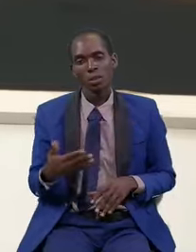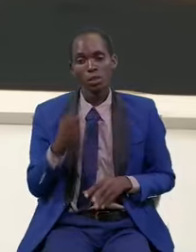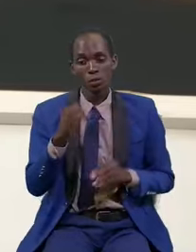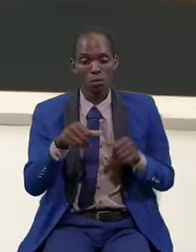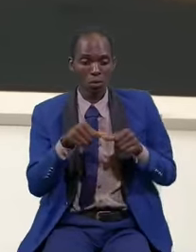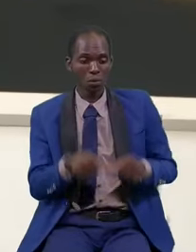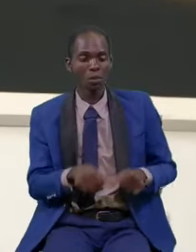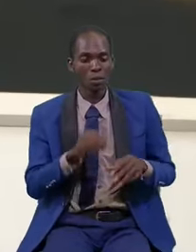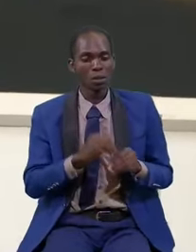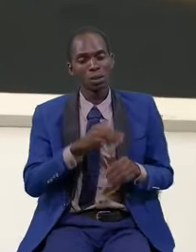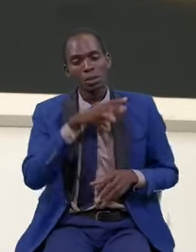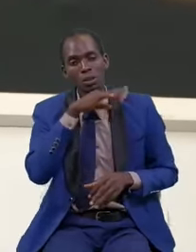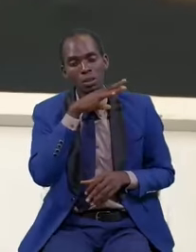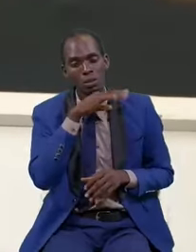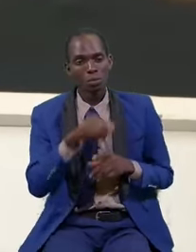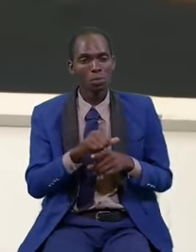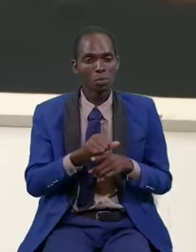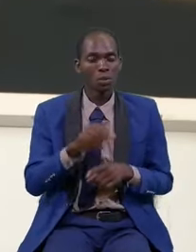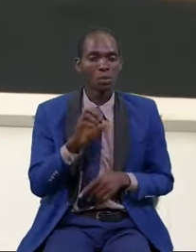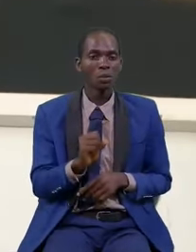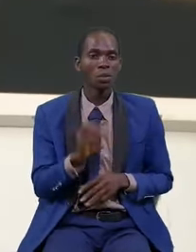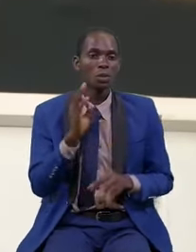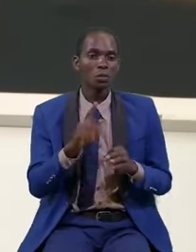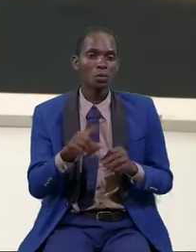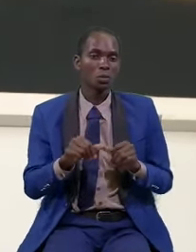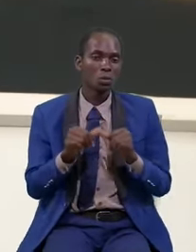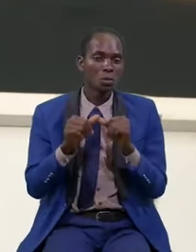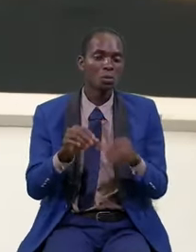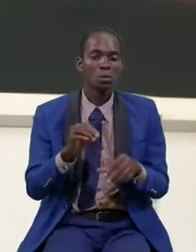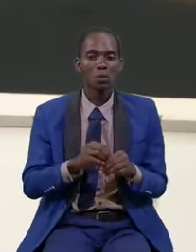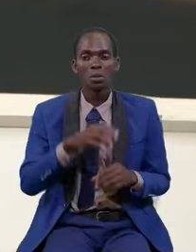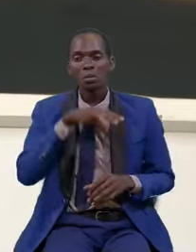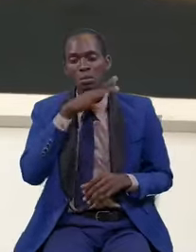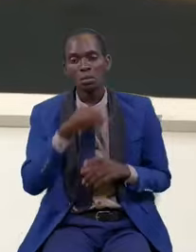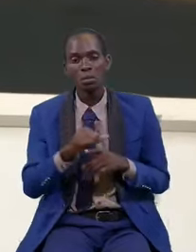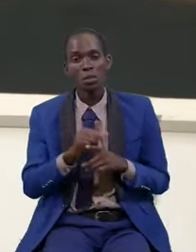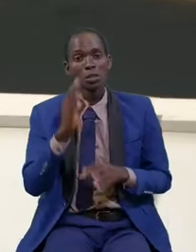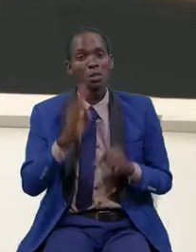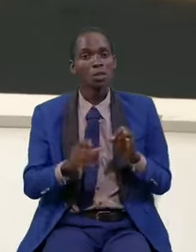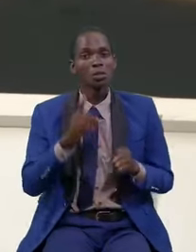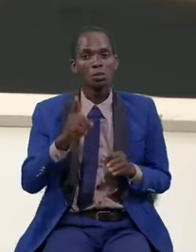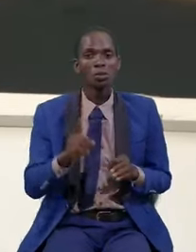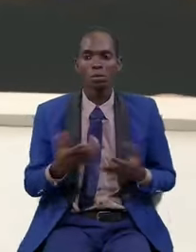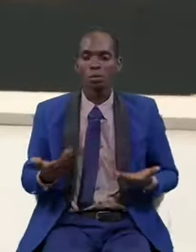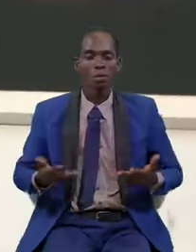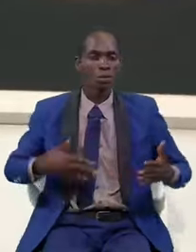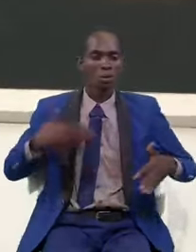l'iniquité, si vous restez dans l'iniquité, si vous vous réjouissez de